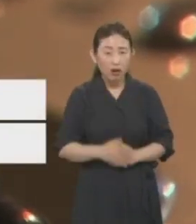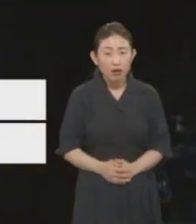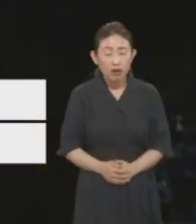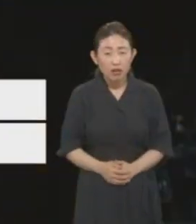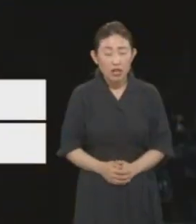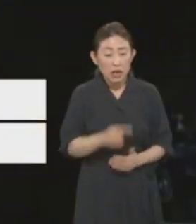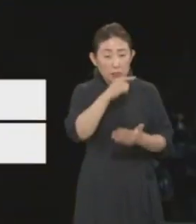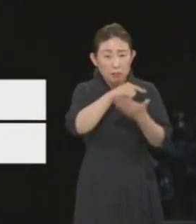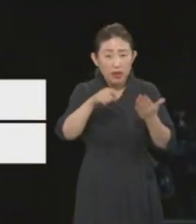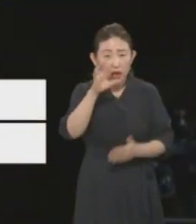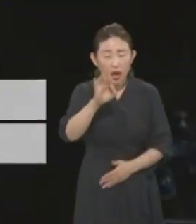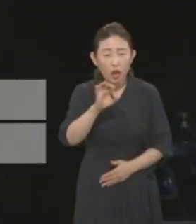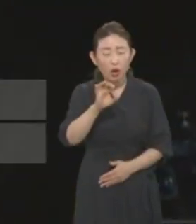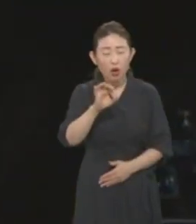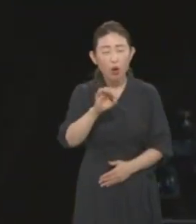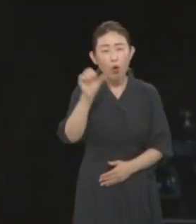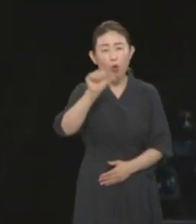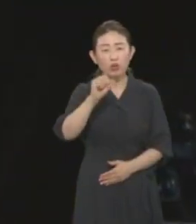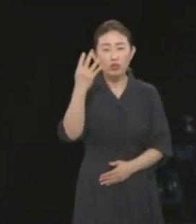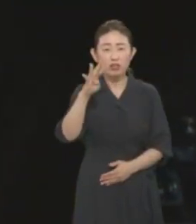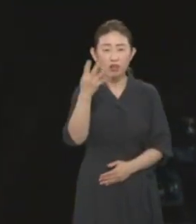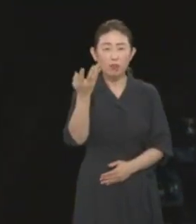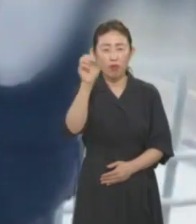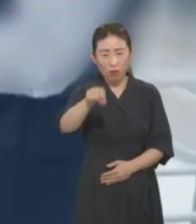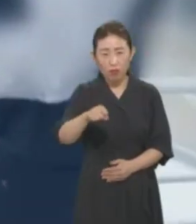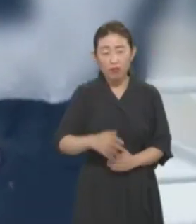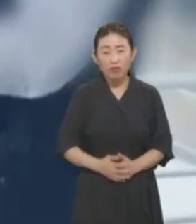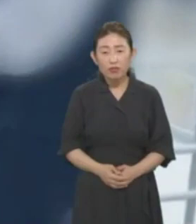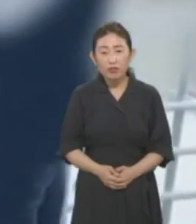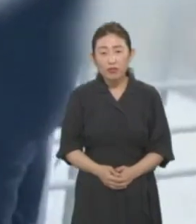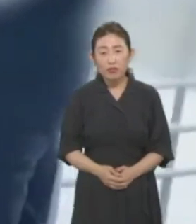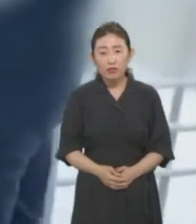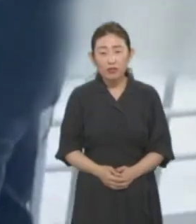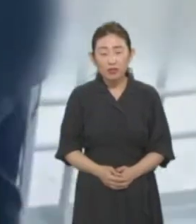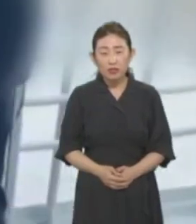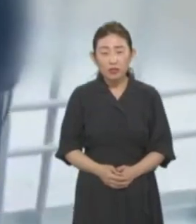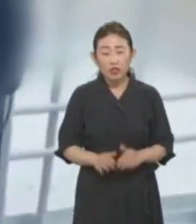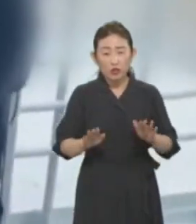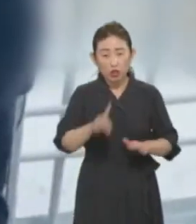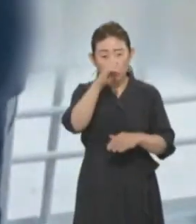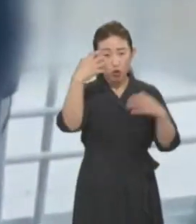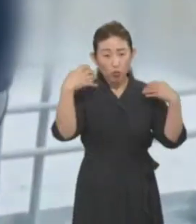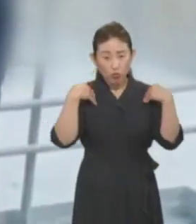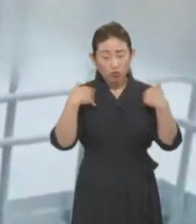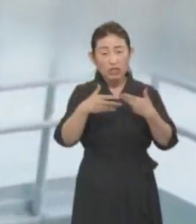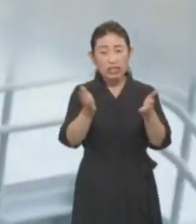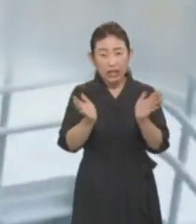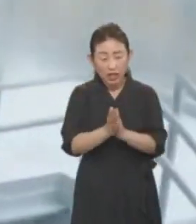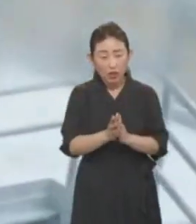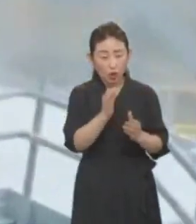이에 따른 피해액도 5,400억 원이 넘습니다. 경찰은 국가기관에선 절대로